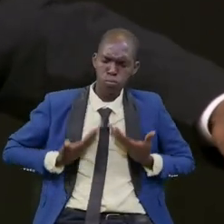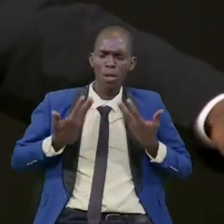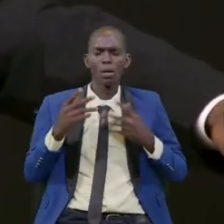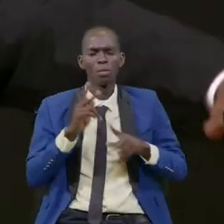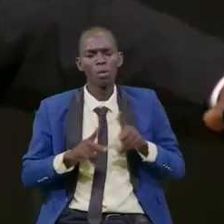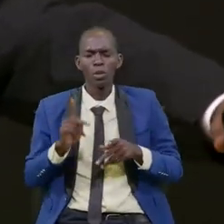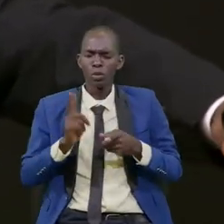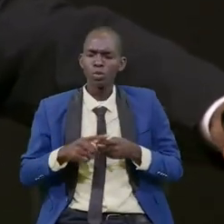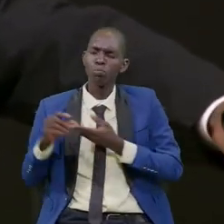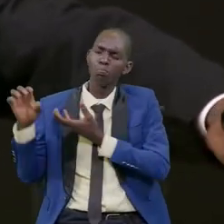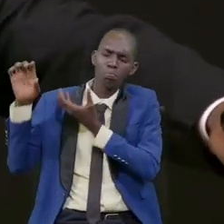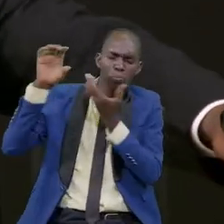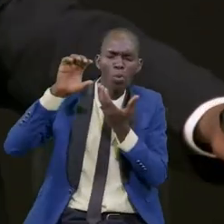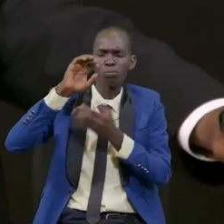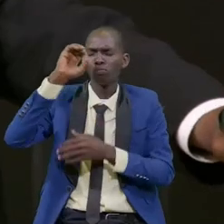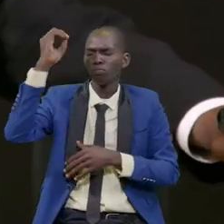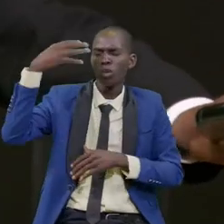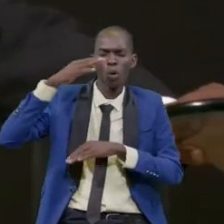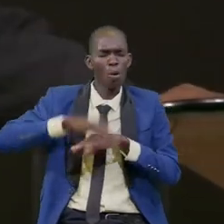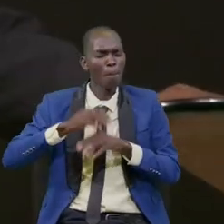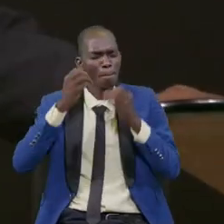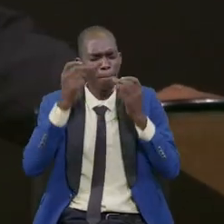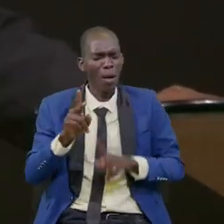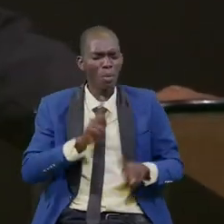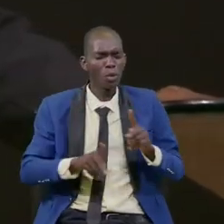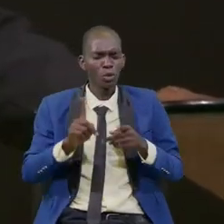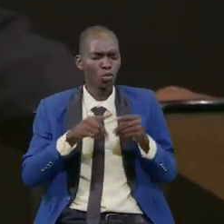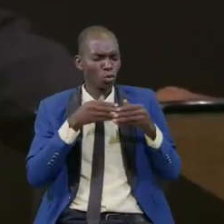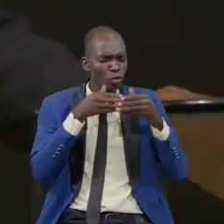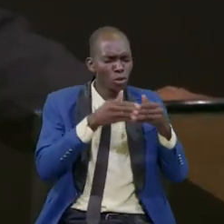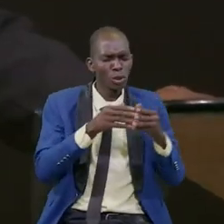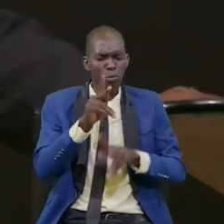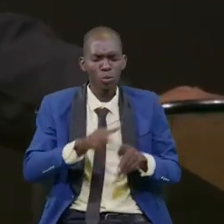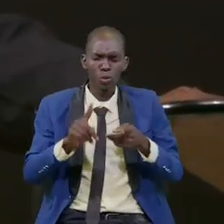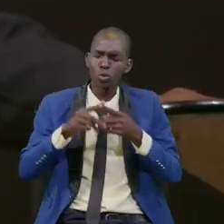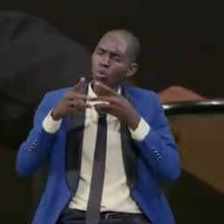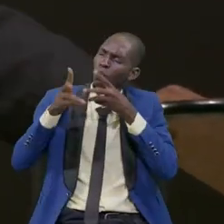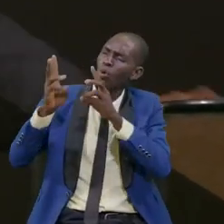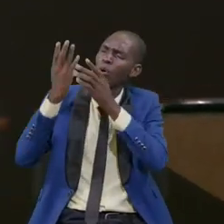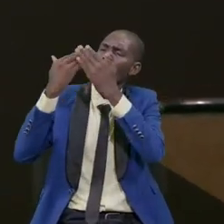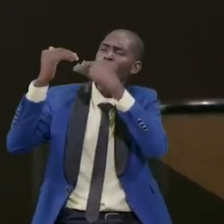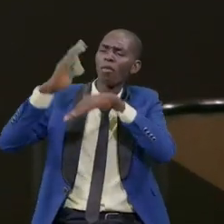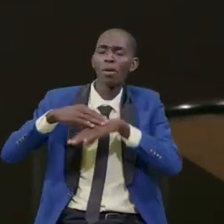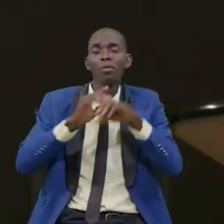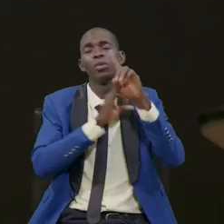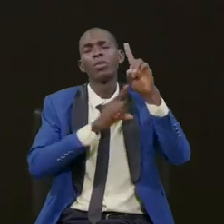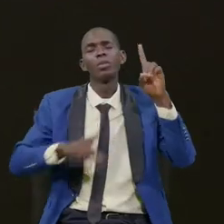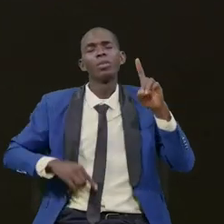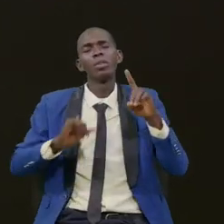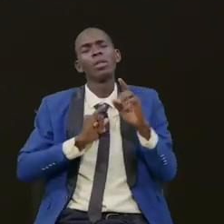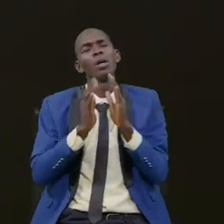et déverser plus de grâce dans la vie des gens, pour les tourner vers la direction de la croix et du calvaire, Seigneur, je